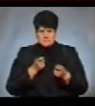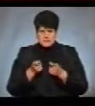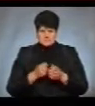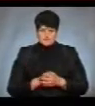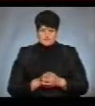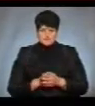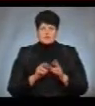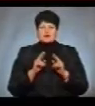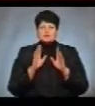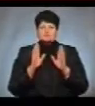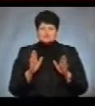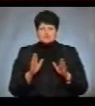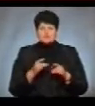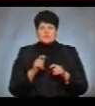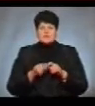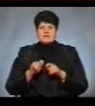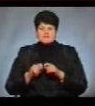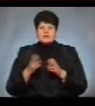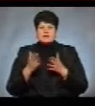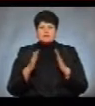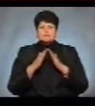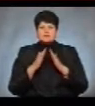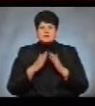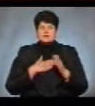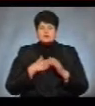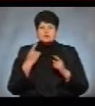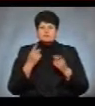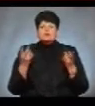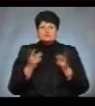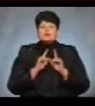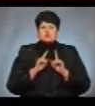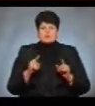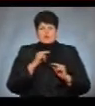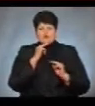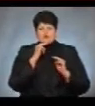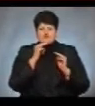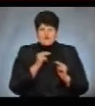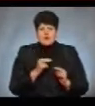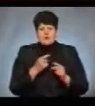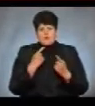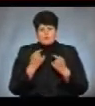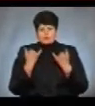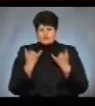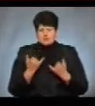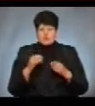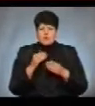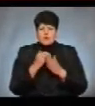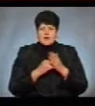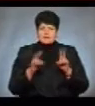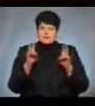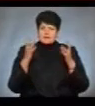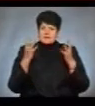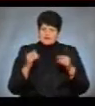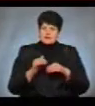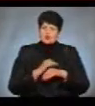адміністрації. Як будуть відбуватись перевірки та які споруди нашої області потребують особливої уваги, говоримо сьогодні у програмі «Тема дня». Кажу вам доброго